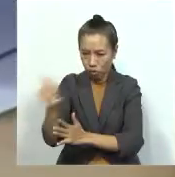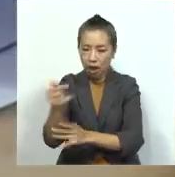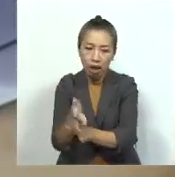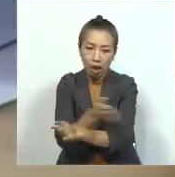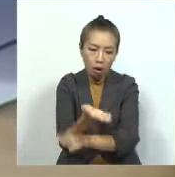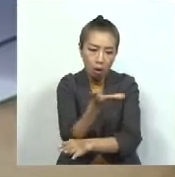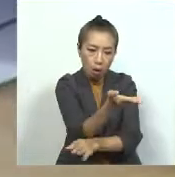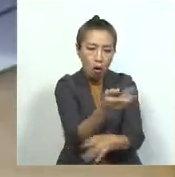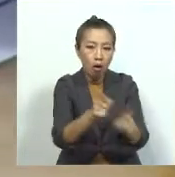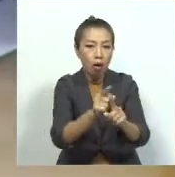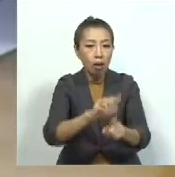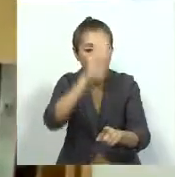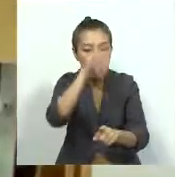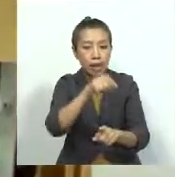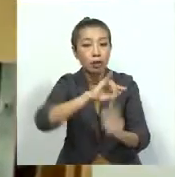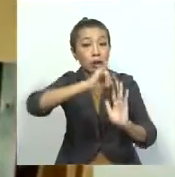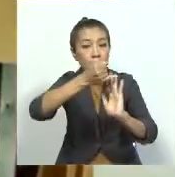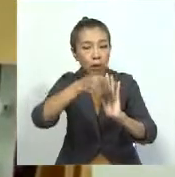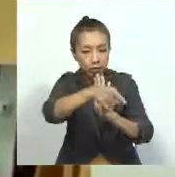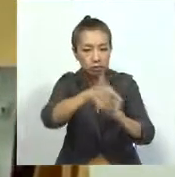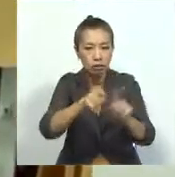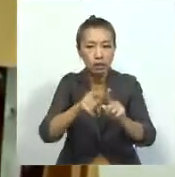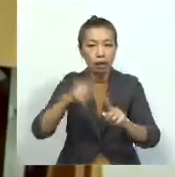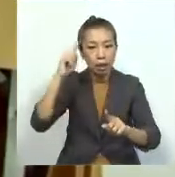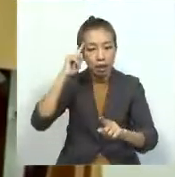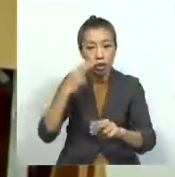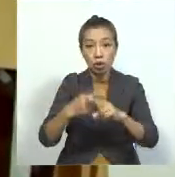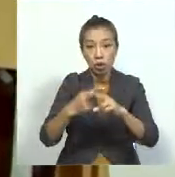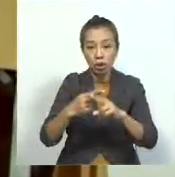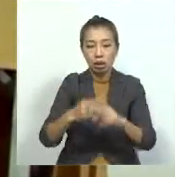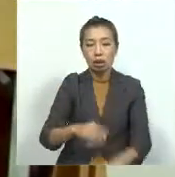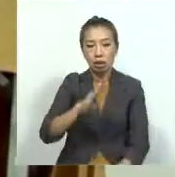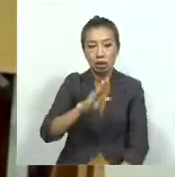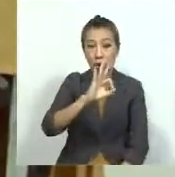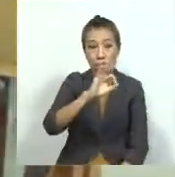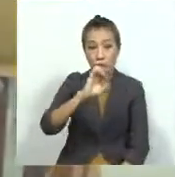อบธุรกิจสินเชื่อรายย่อยระดับจังหวัดภายใต้การกำกับหรือพิโกไฟแนนซ์